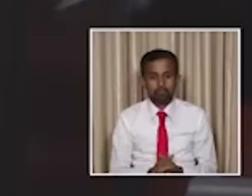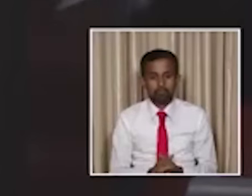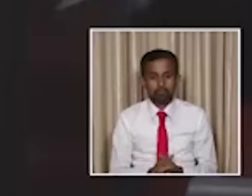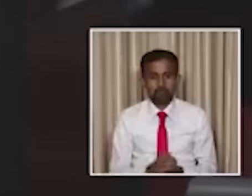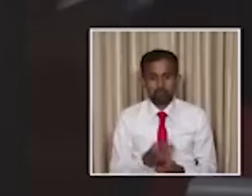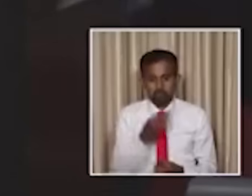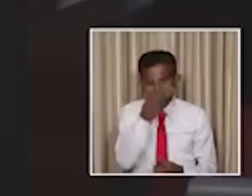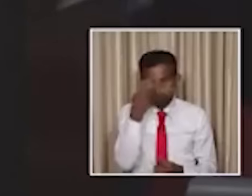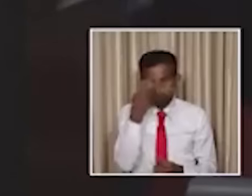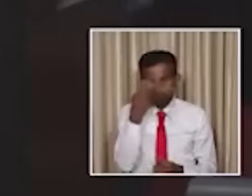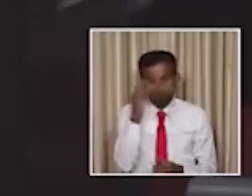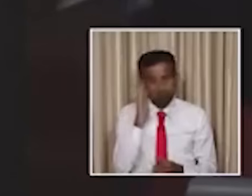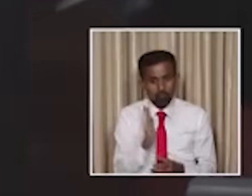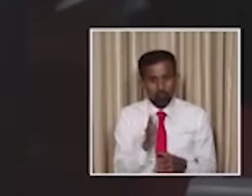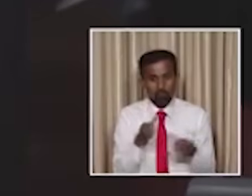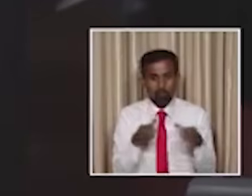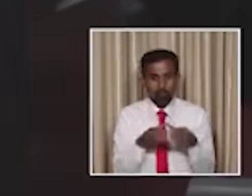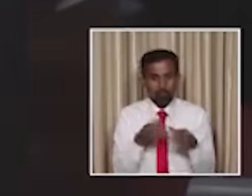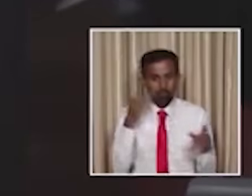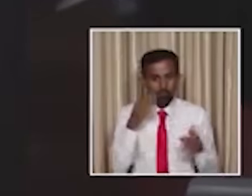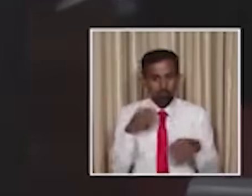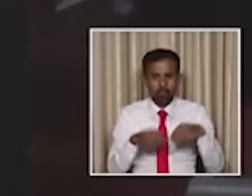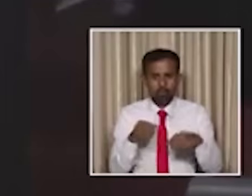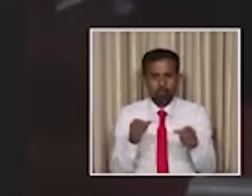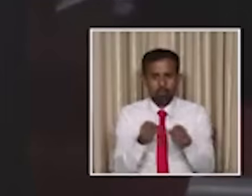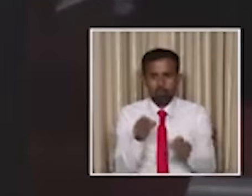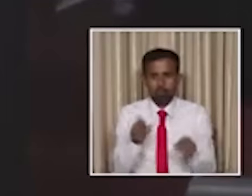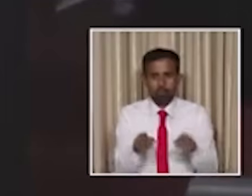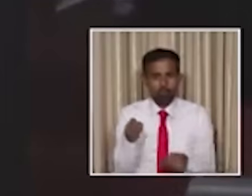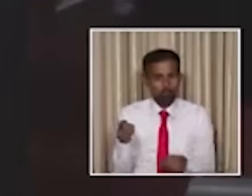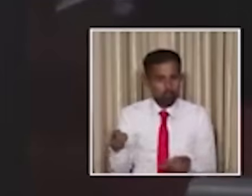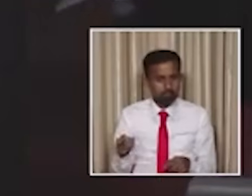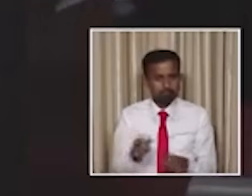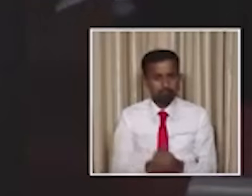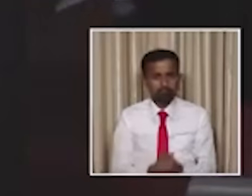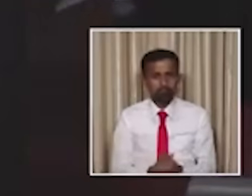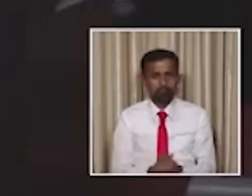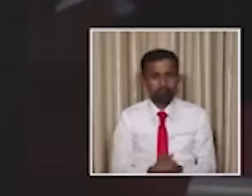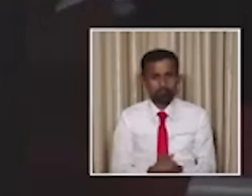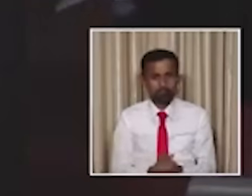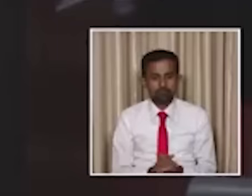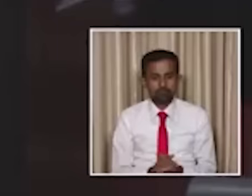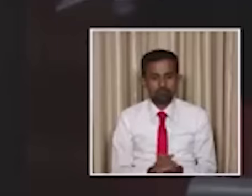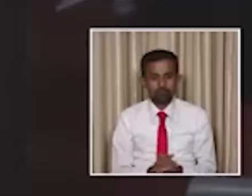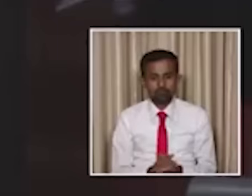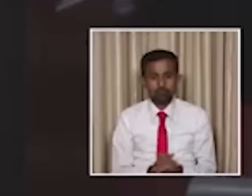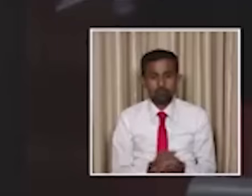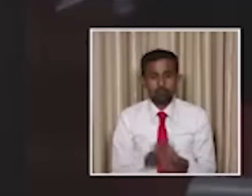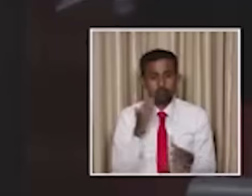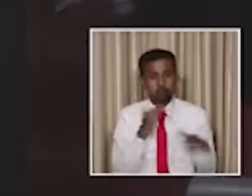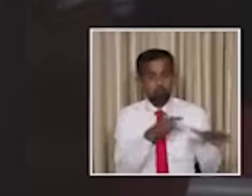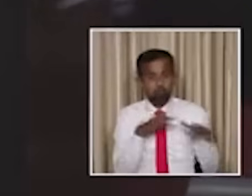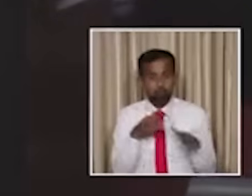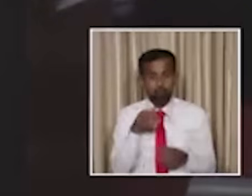சில அரசியல்வாதிகள் என்னை விட எமது மக்களுக்கு அறவாசி முன்னிலையிலேயே இருக்கின்றனர், அதாவது ஏழறைகளாக